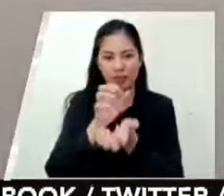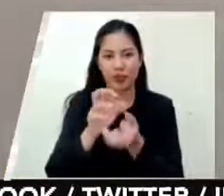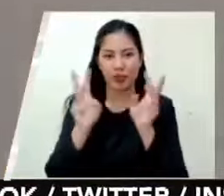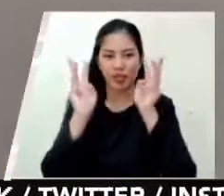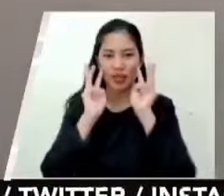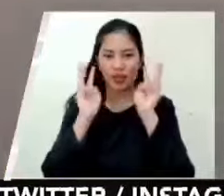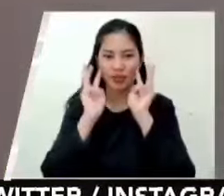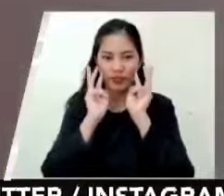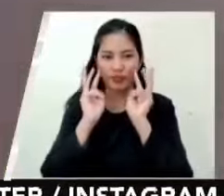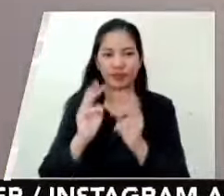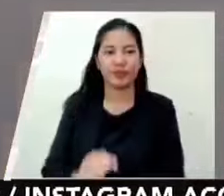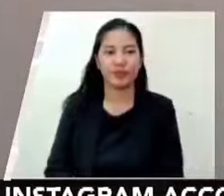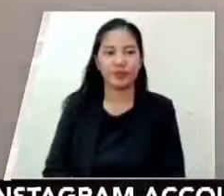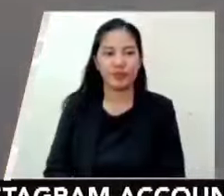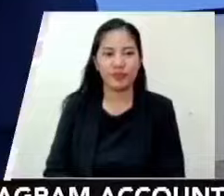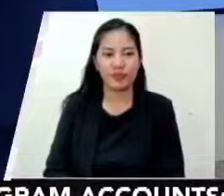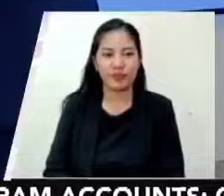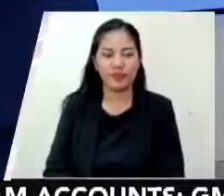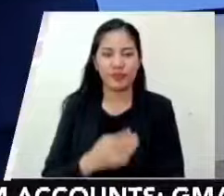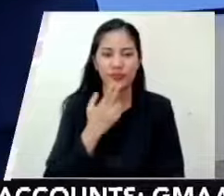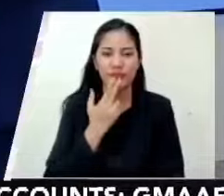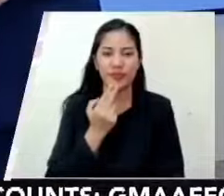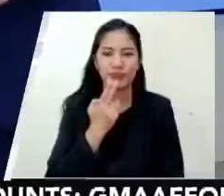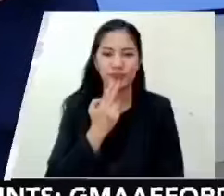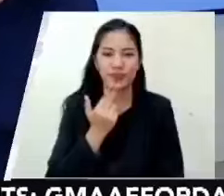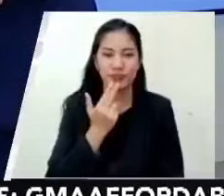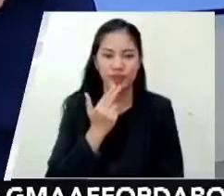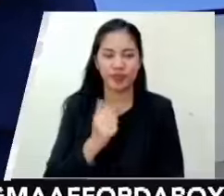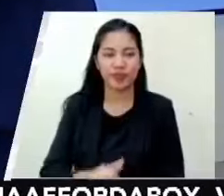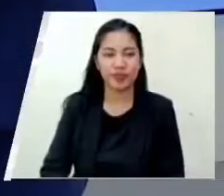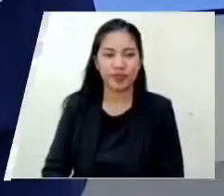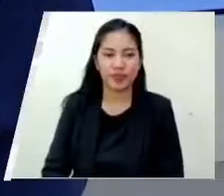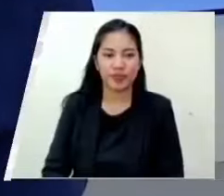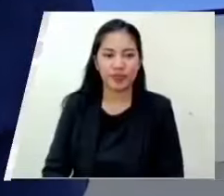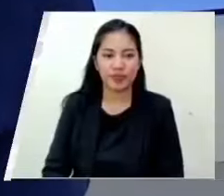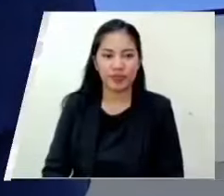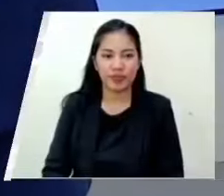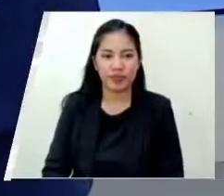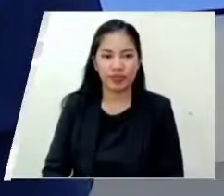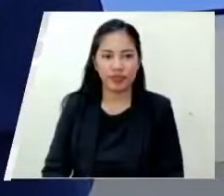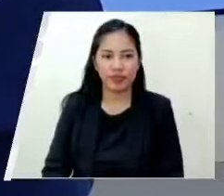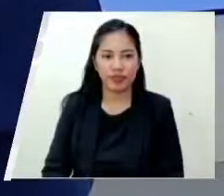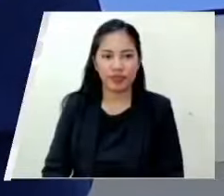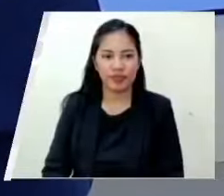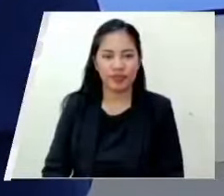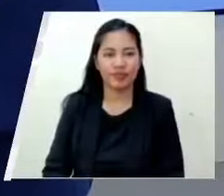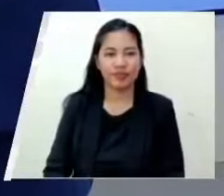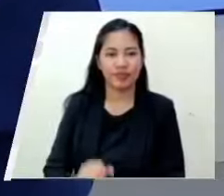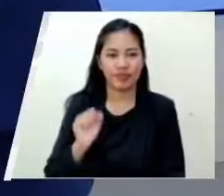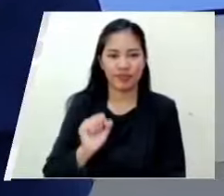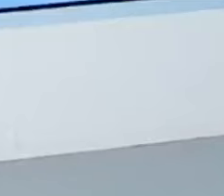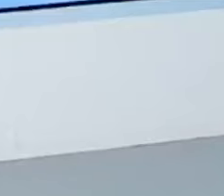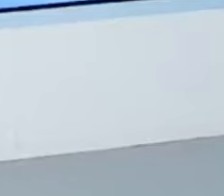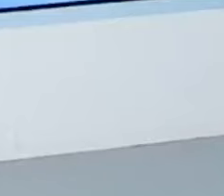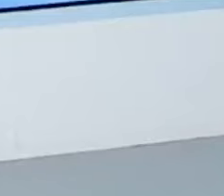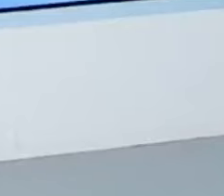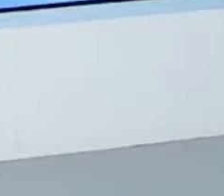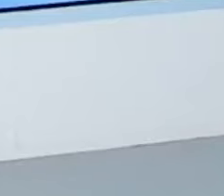wow! Ang cute. Ayan na. Ang cute ha. Talagang may ano ha. Maka outfit. Yes. Ayan, ha, pampag good vibes